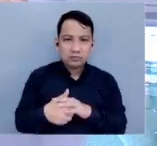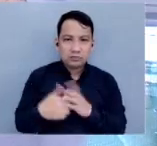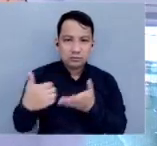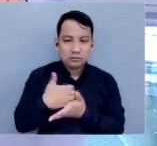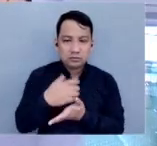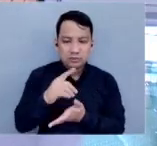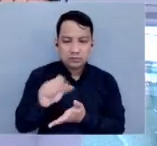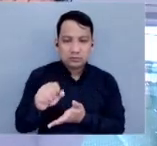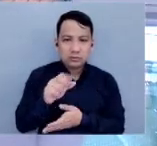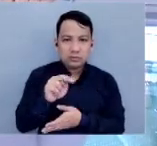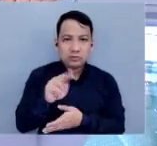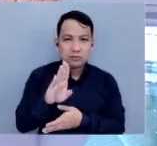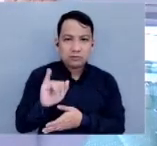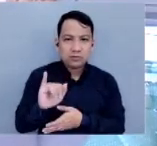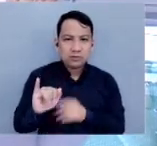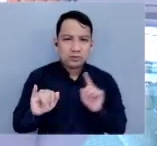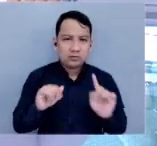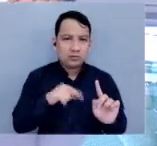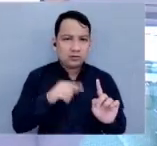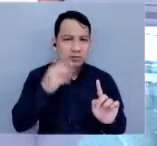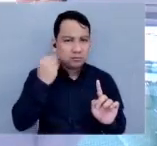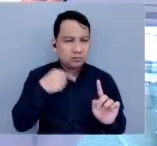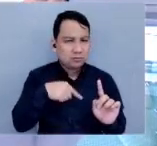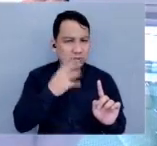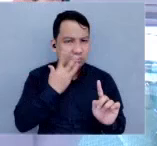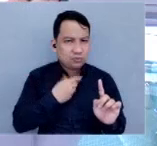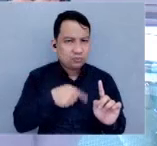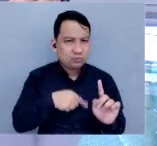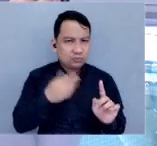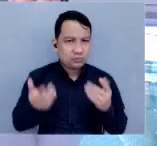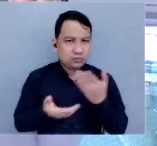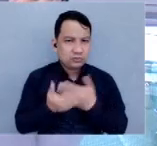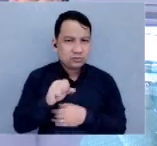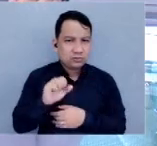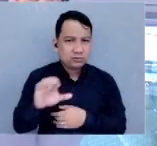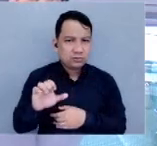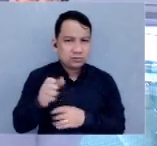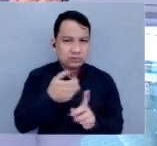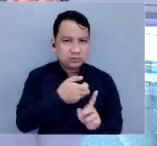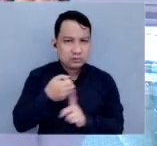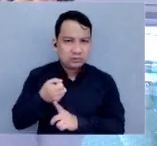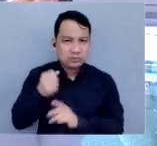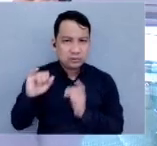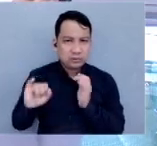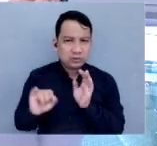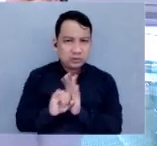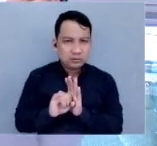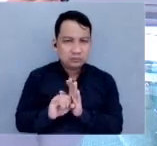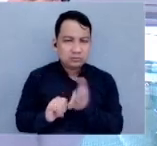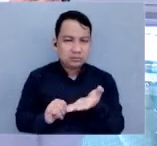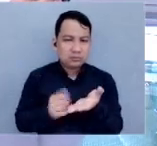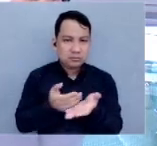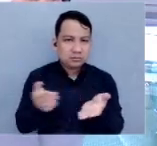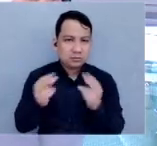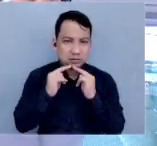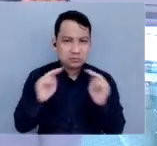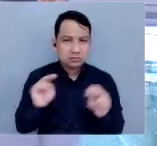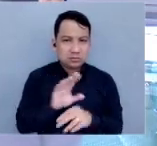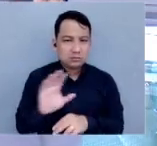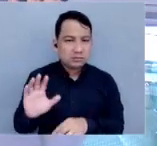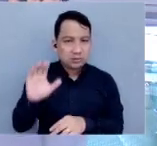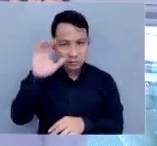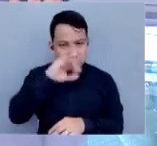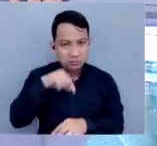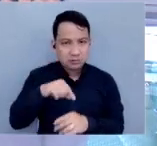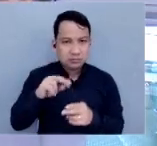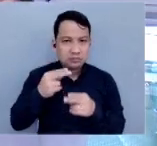NBI. Tanong tuloy ng ilang senador kung kaso na ba ito ng stolen identity. Ang News 5 naman, sinubukang hanapin ang